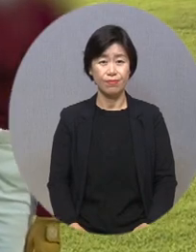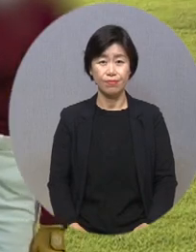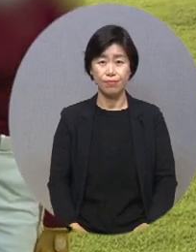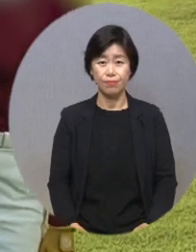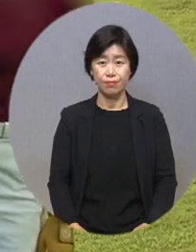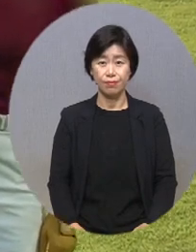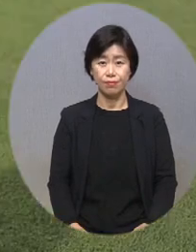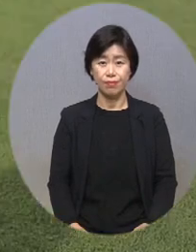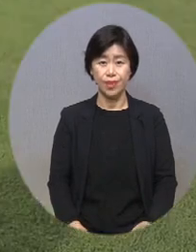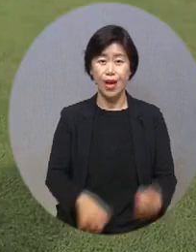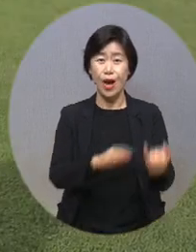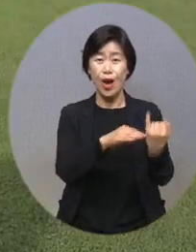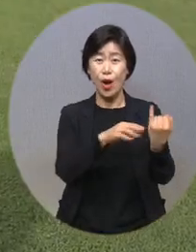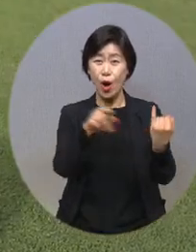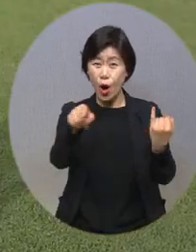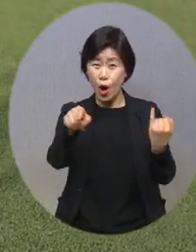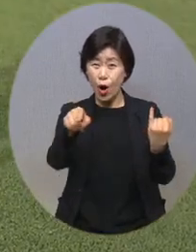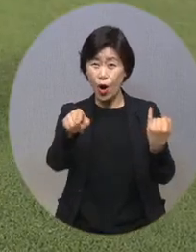맞추면 진짜 웃길 텐데.